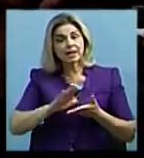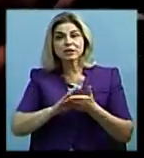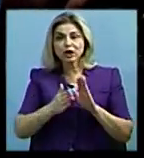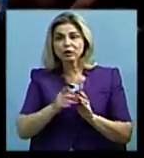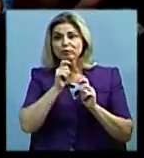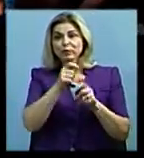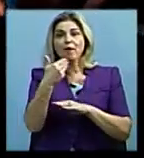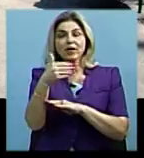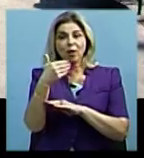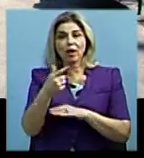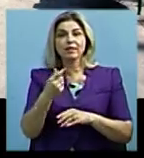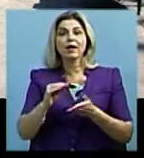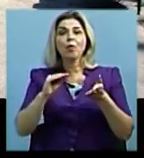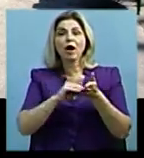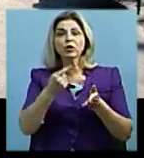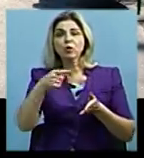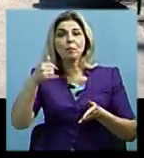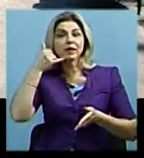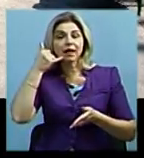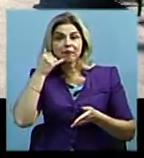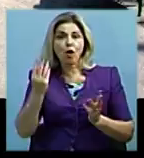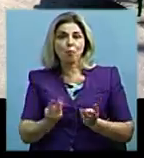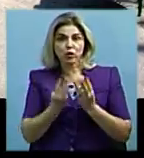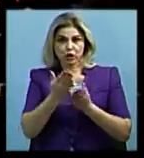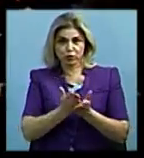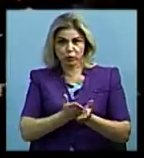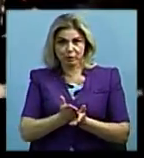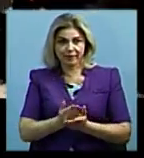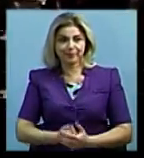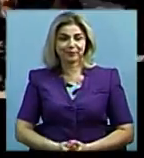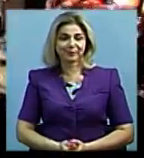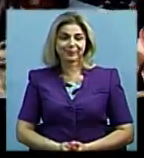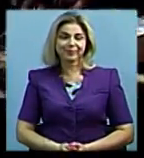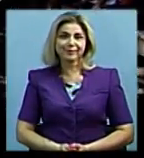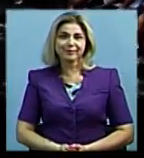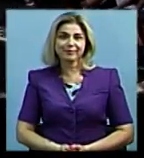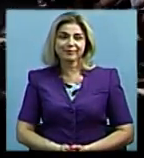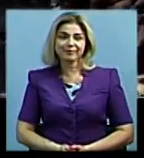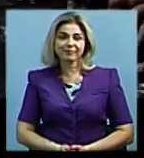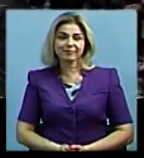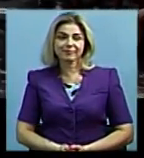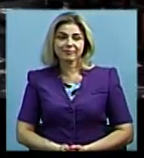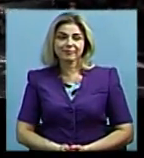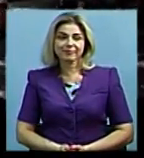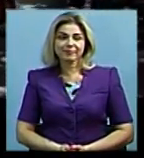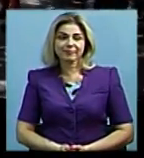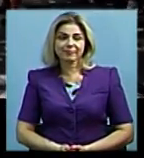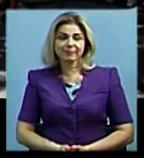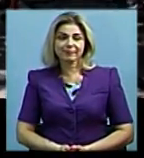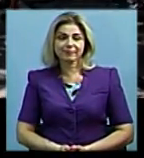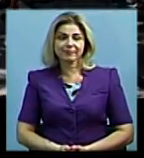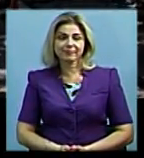їм прапорці, на яких вказано номер телефону пожежної служби. Ану, Максимка, маленька, ану, голосно.